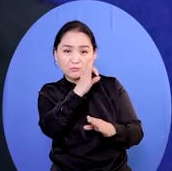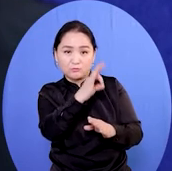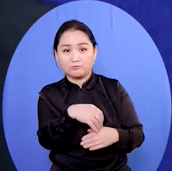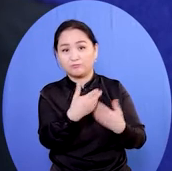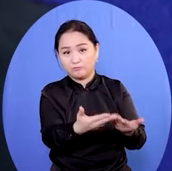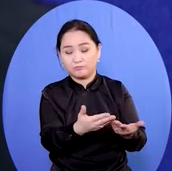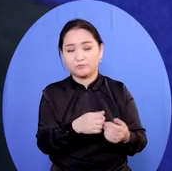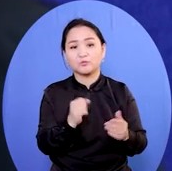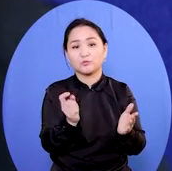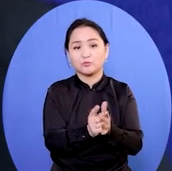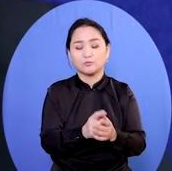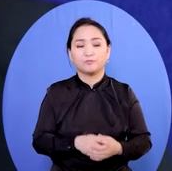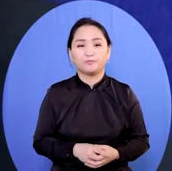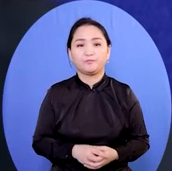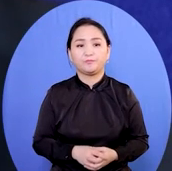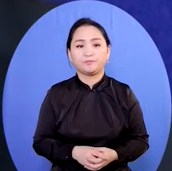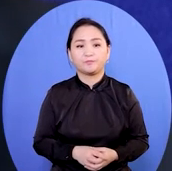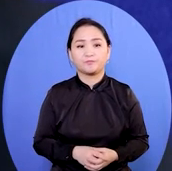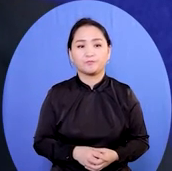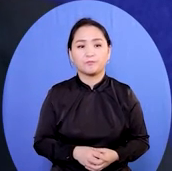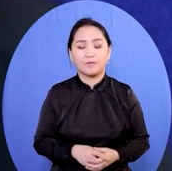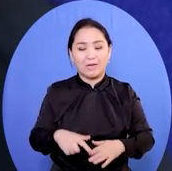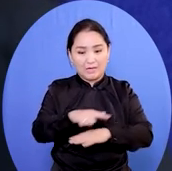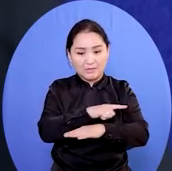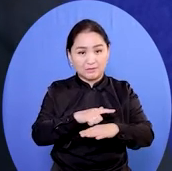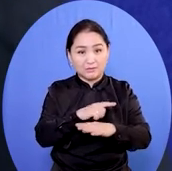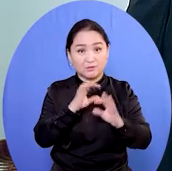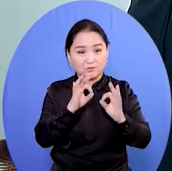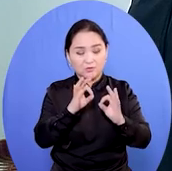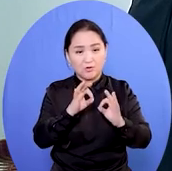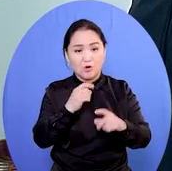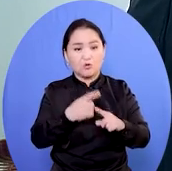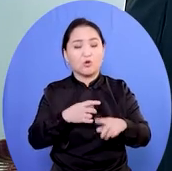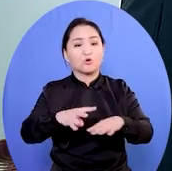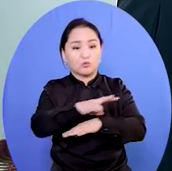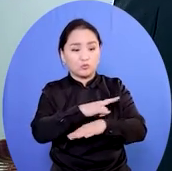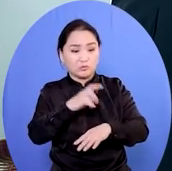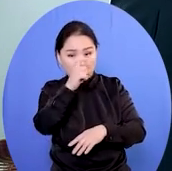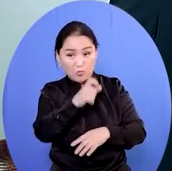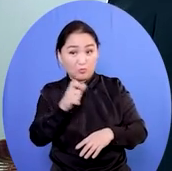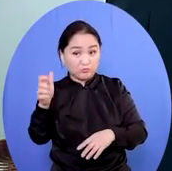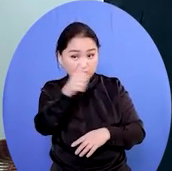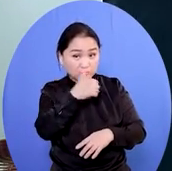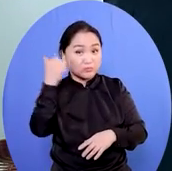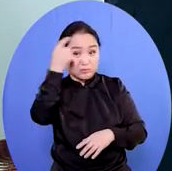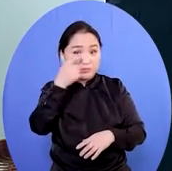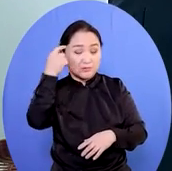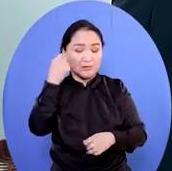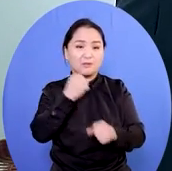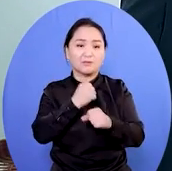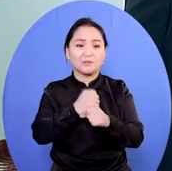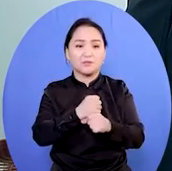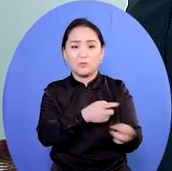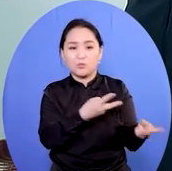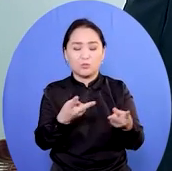л ерөөсөө орон нутгад бид нар ерөөсөө одоо юу гэдэг хөрсөн дээрээ газар дээрээ те орон нутгатаа хүний танад ажиллаж байгаа бидний хувьд л ерөөсөө